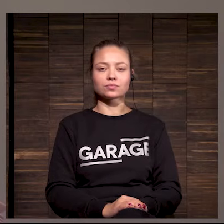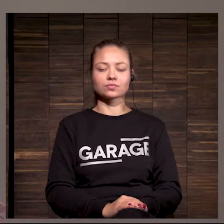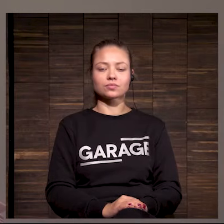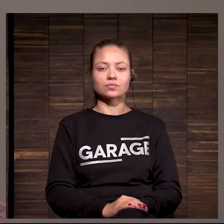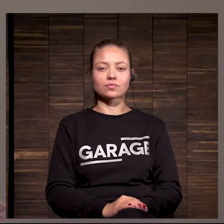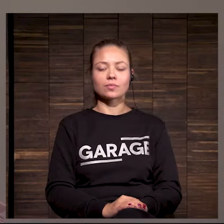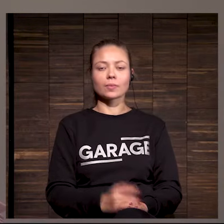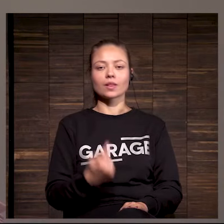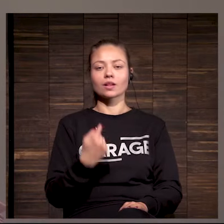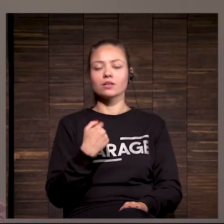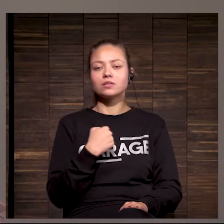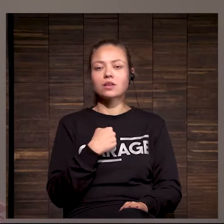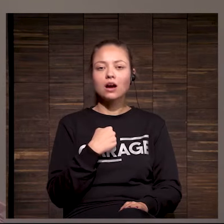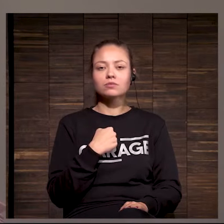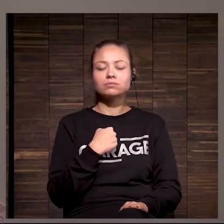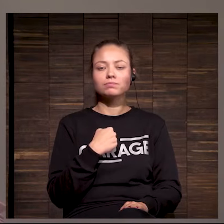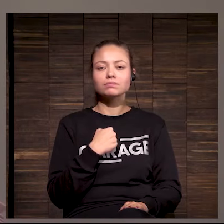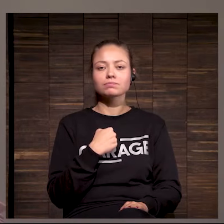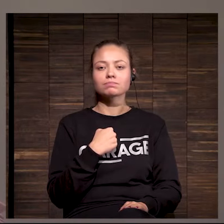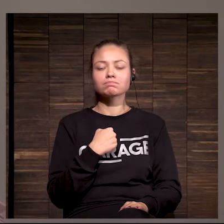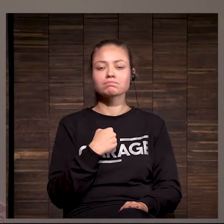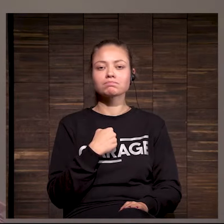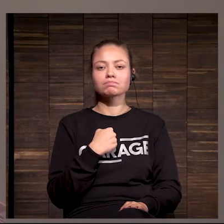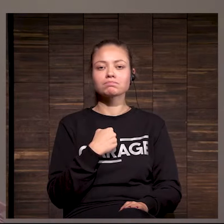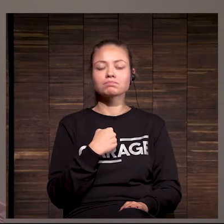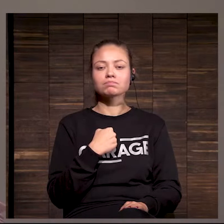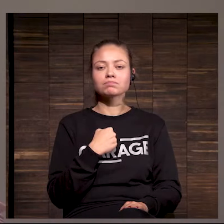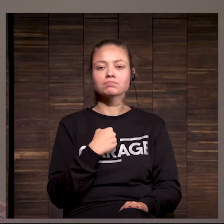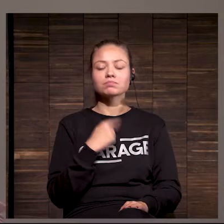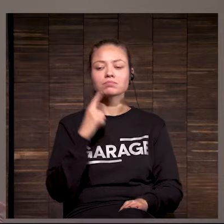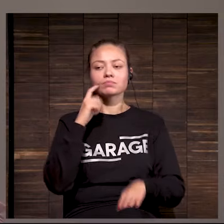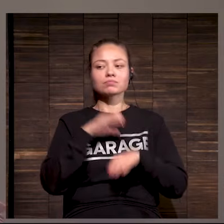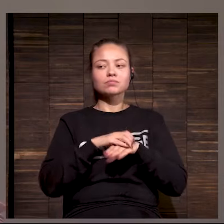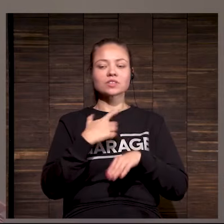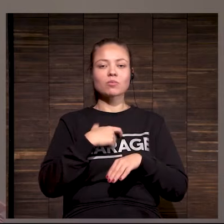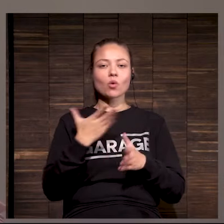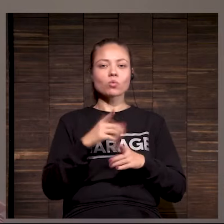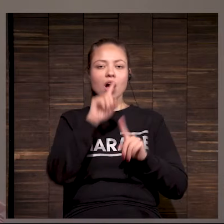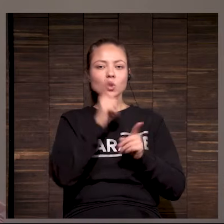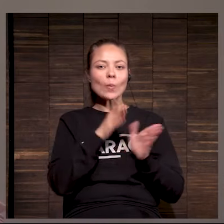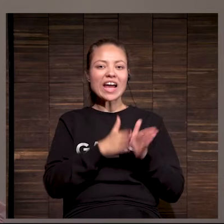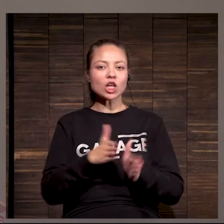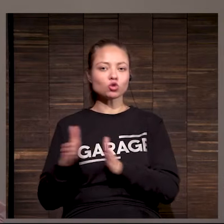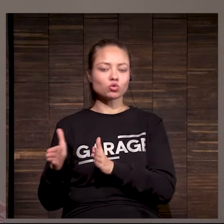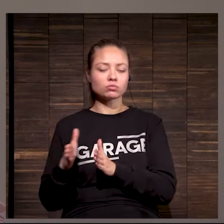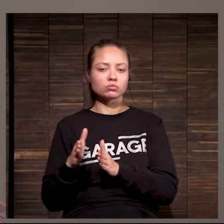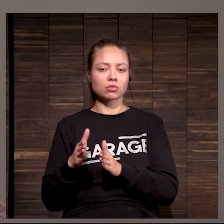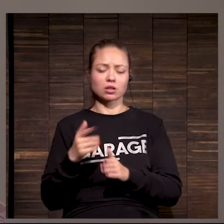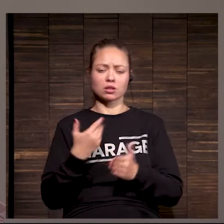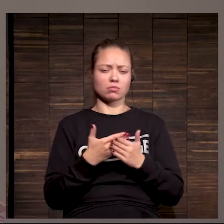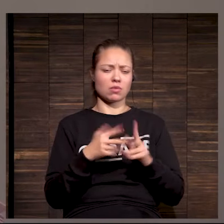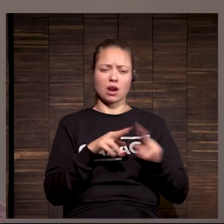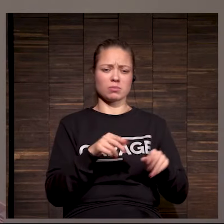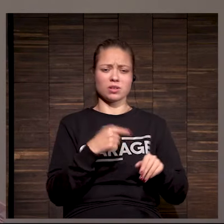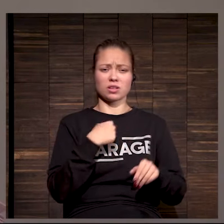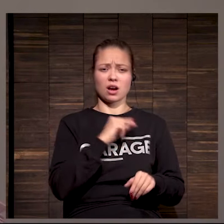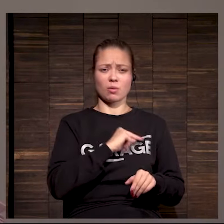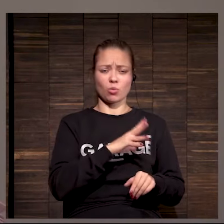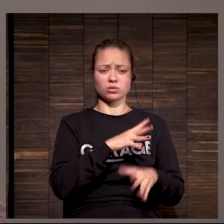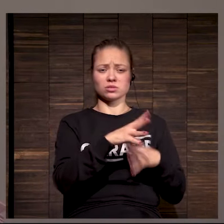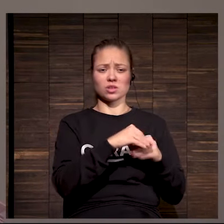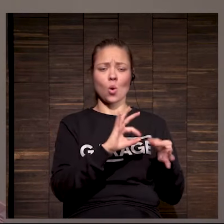я обнаружил себя в каком-то особом режиме точно так же как я работал с олимпийскими